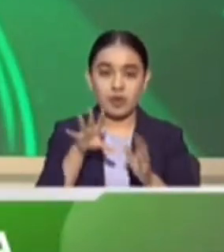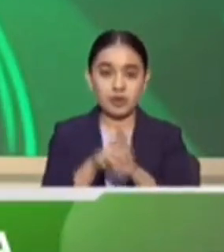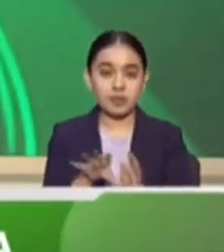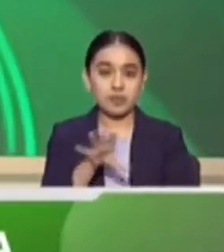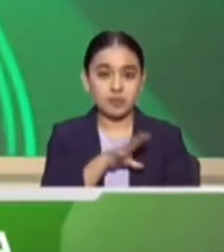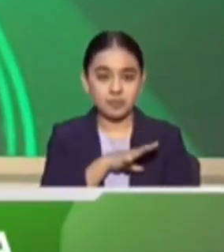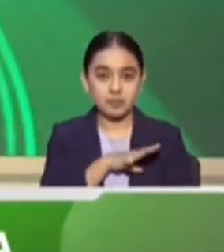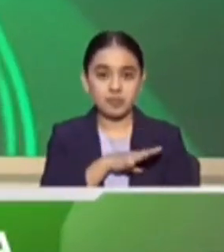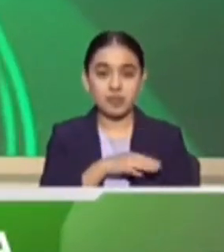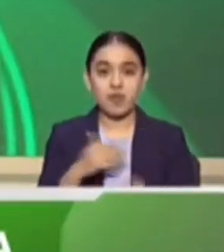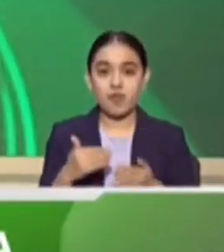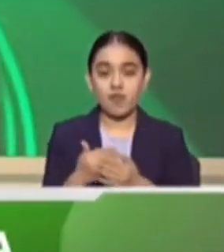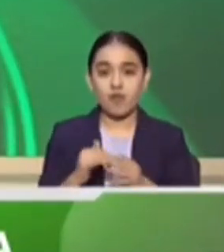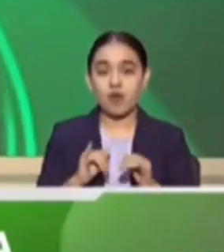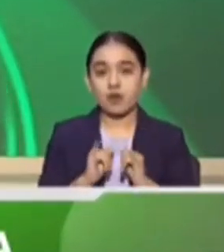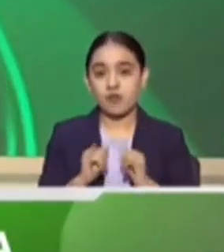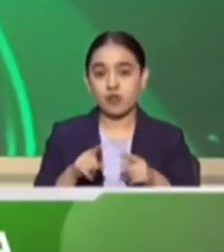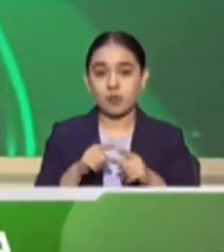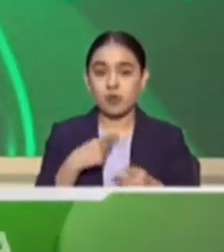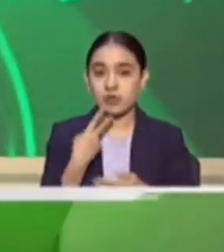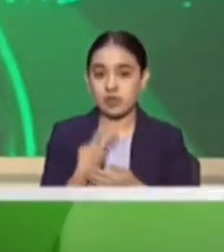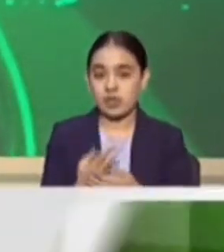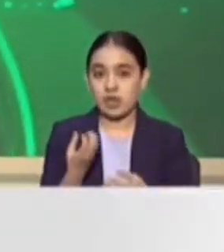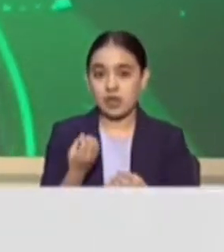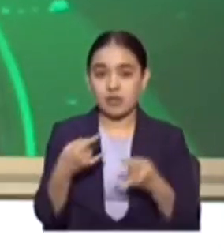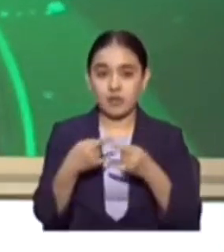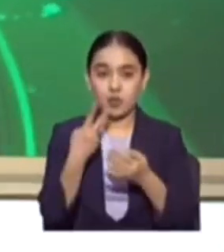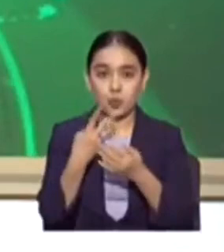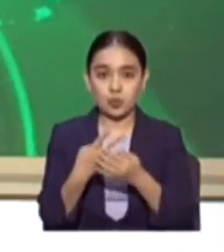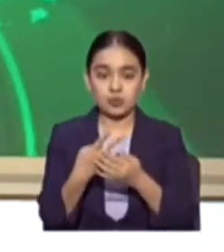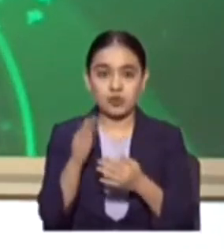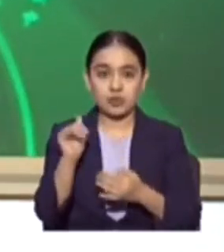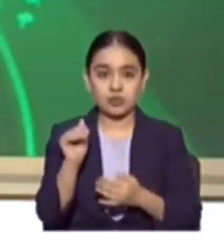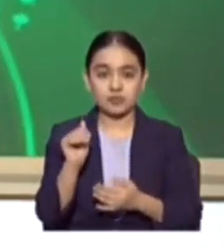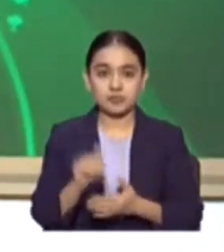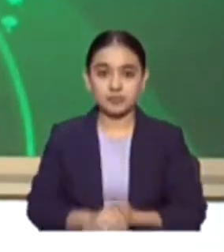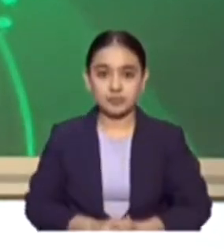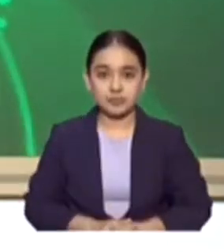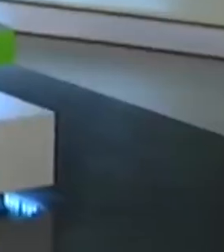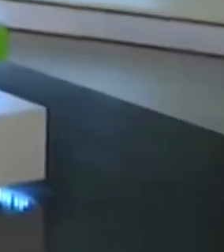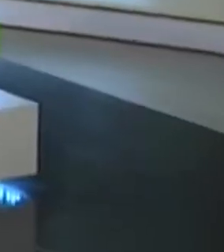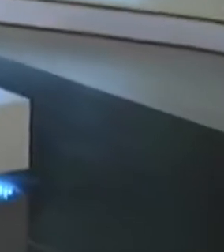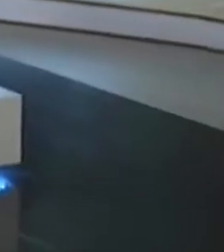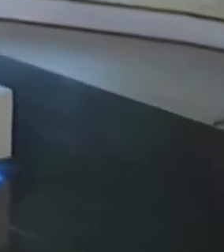shulardan iborat edi. Voqealar rivojini biz deb kuzatib boring, yana efirda ko'rishguncha. Xayr. Xayr.